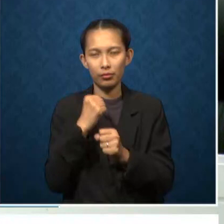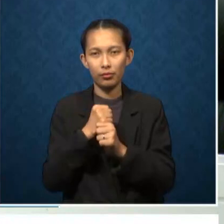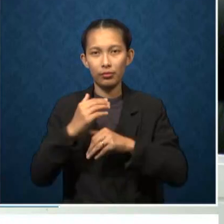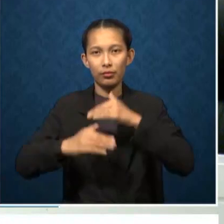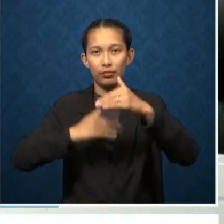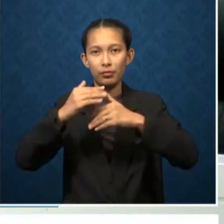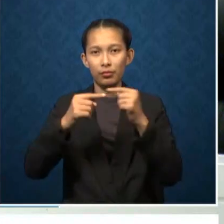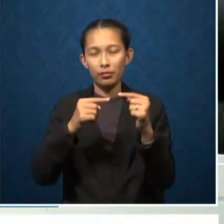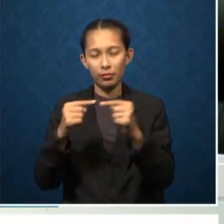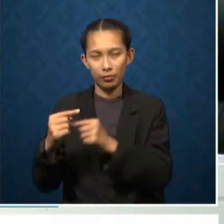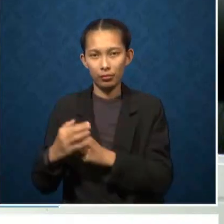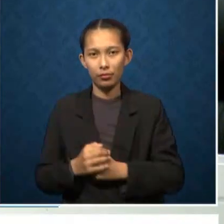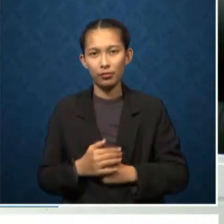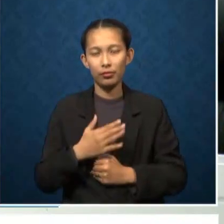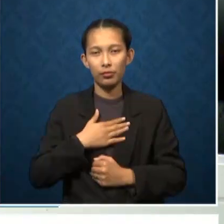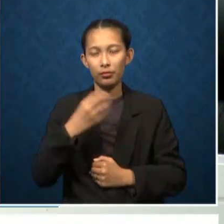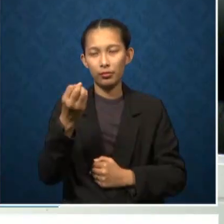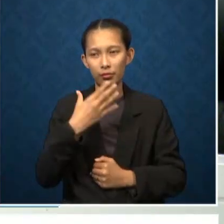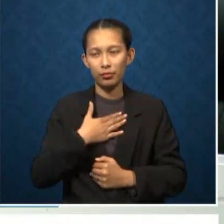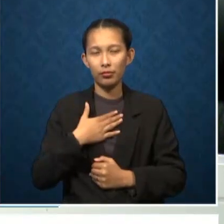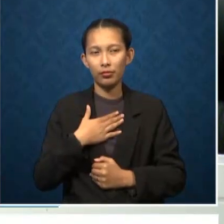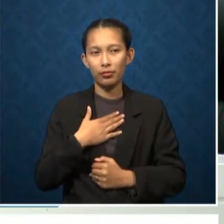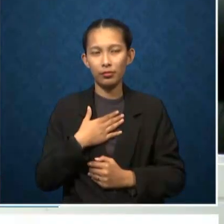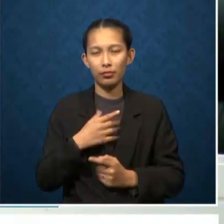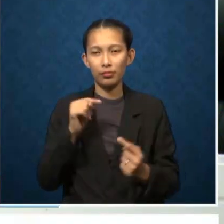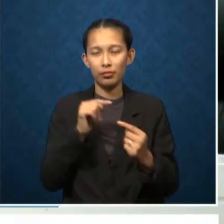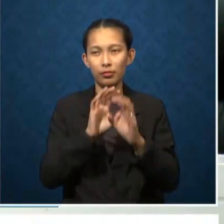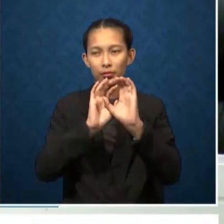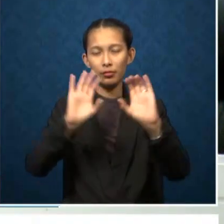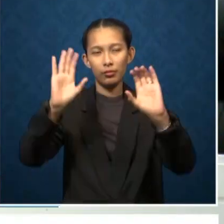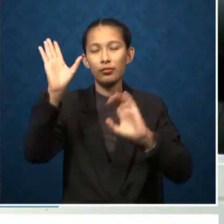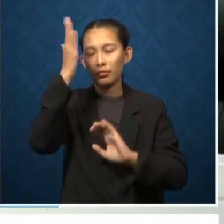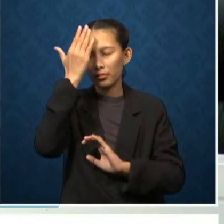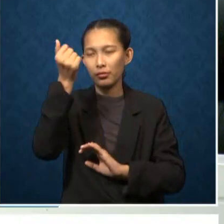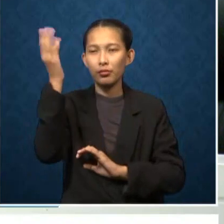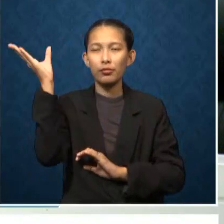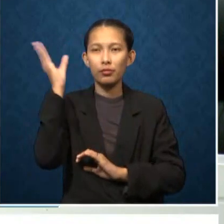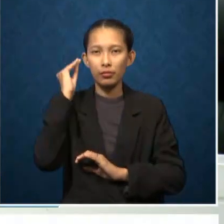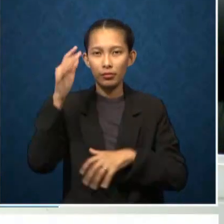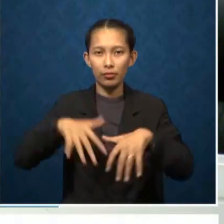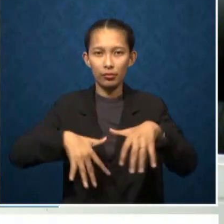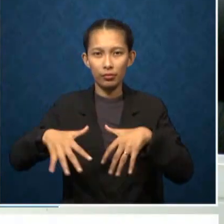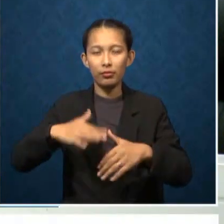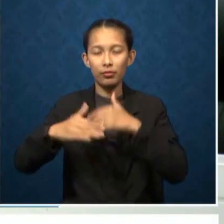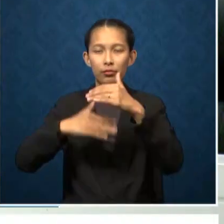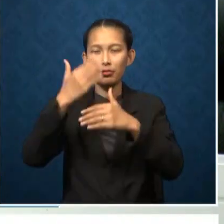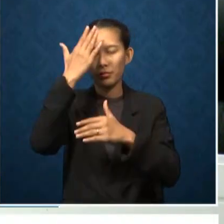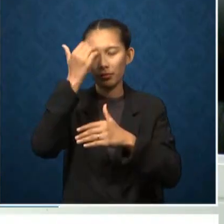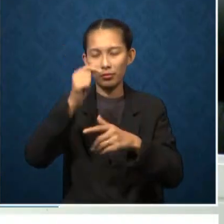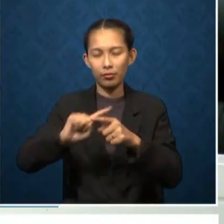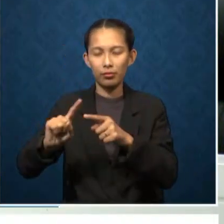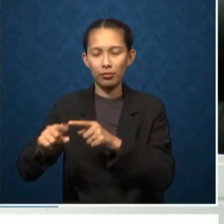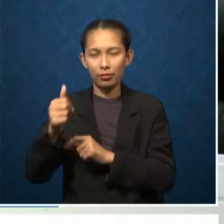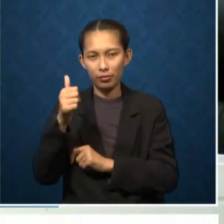าแพลตฟอร์มบอกเราถึงรัฐนะคะเพื่อจะรับฟังความคิดเห็นประชาชนในการพัฒนาชุมชนสามารถเสนอโ